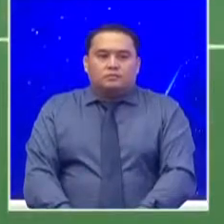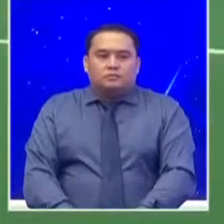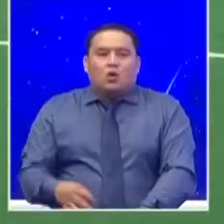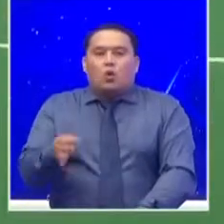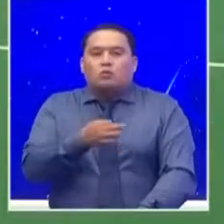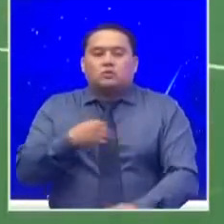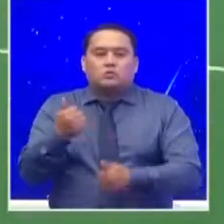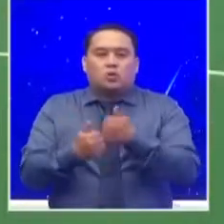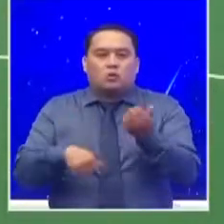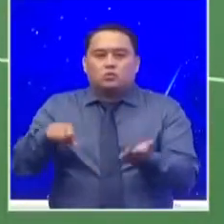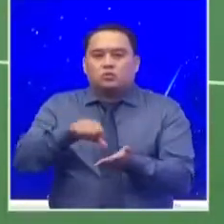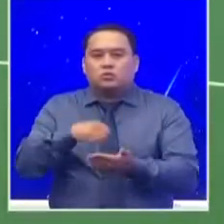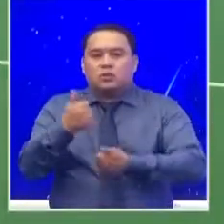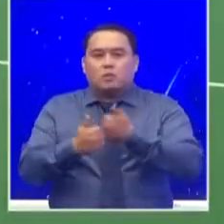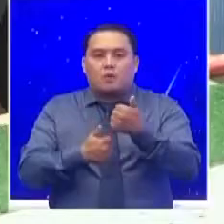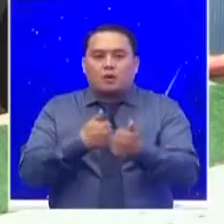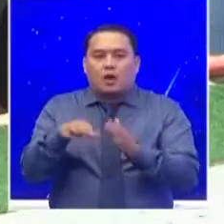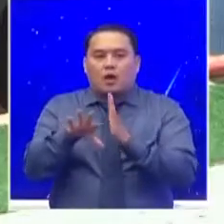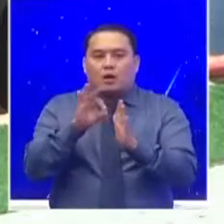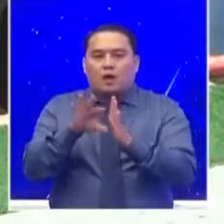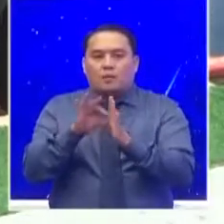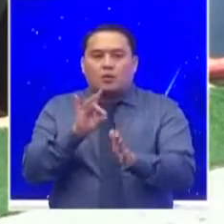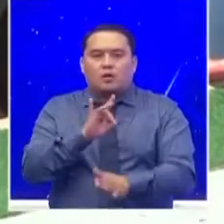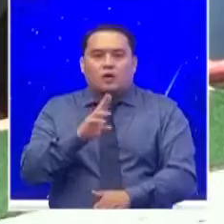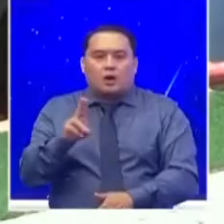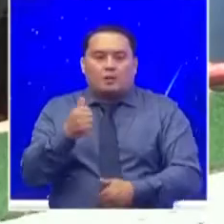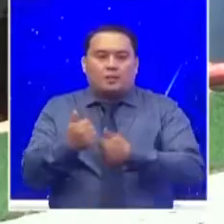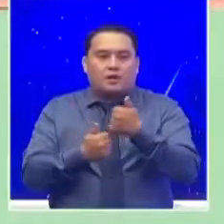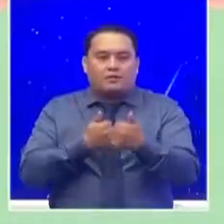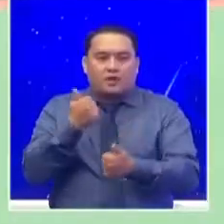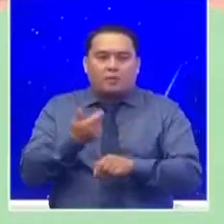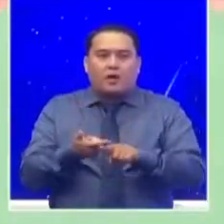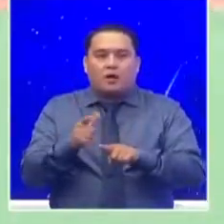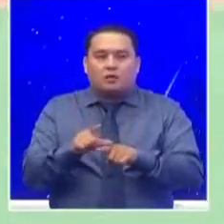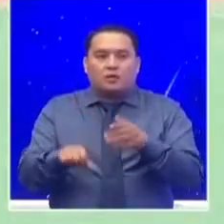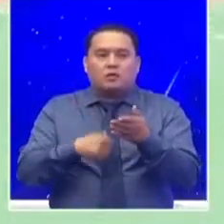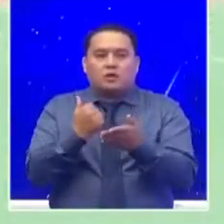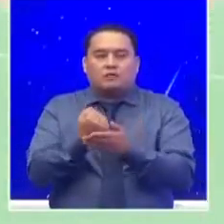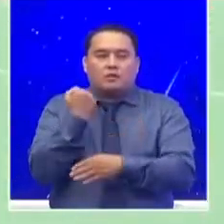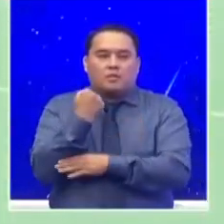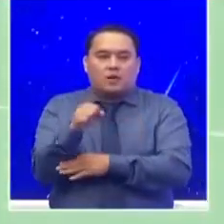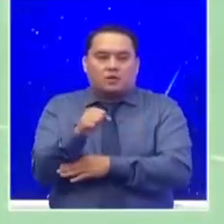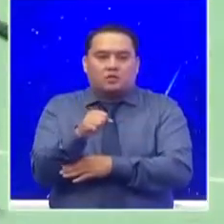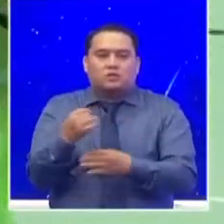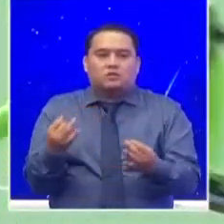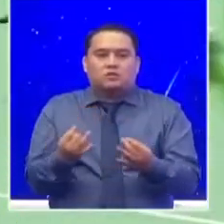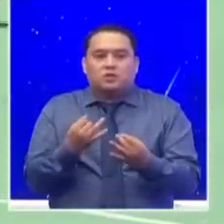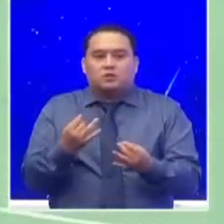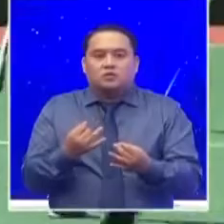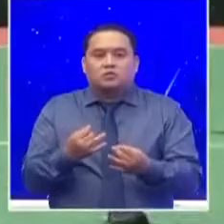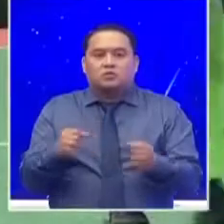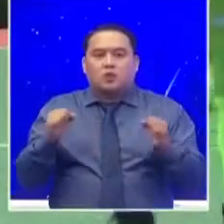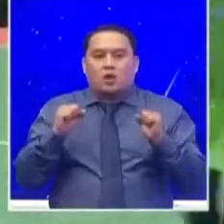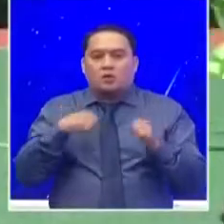Областной турнир для участников чемпионата – отбор на республиканское первенство. Поэтому за главный приз идут жаркие бои.